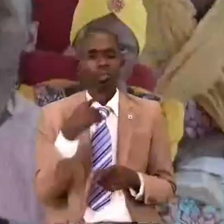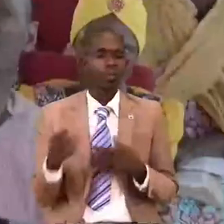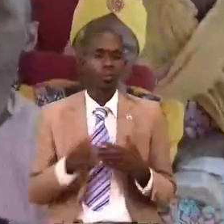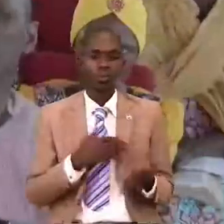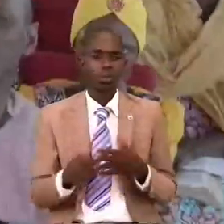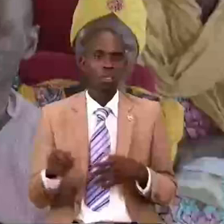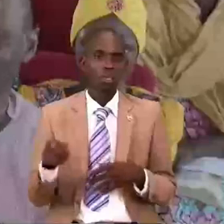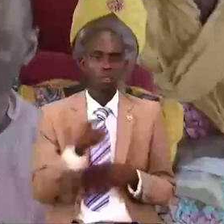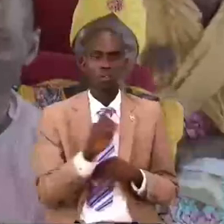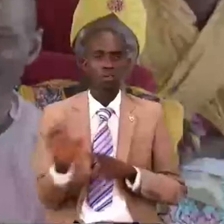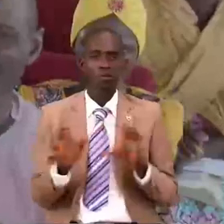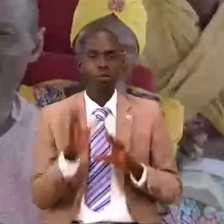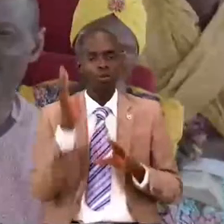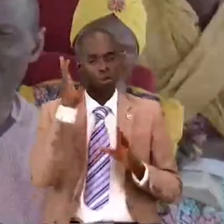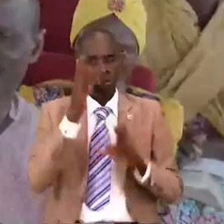Amen.